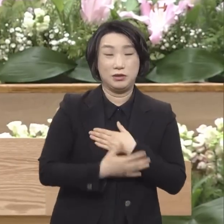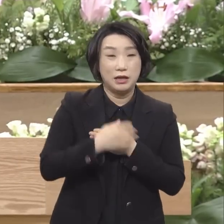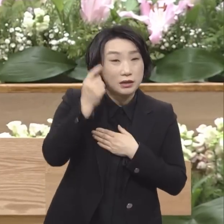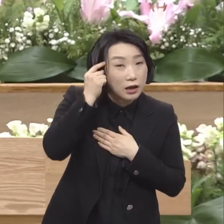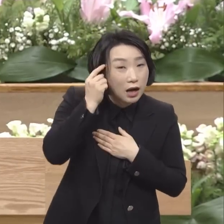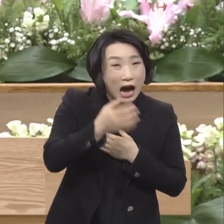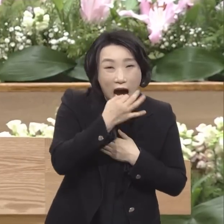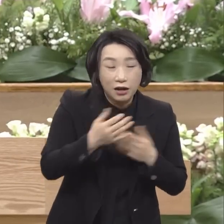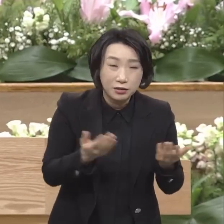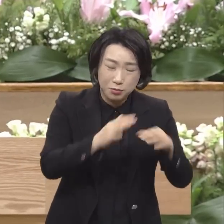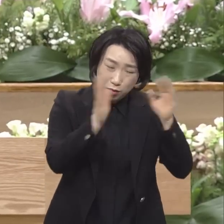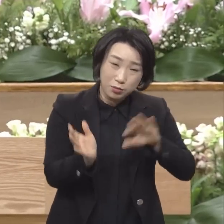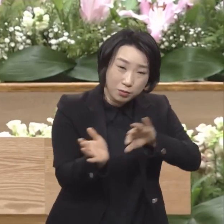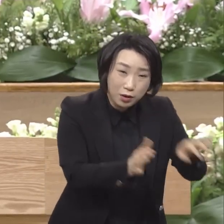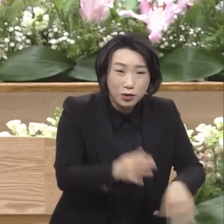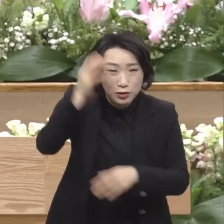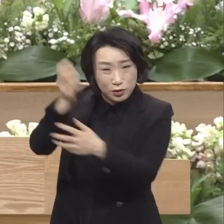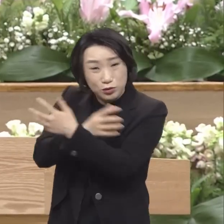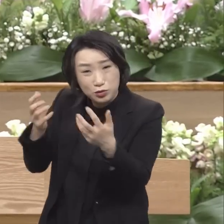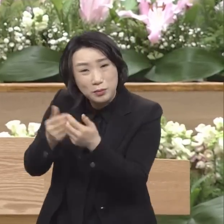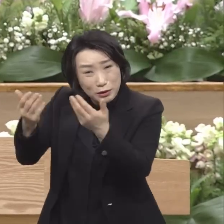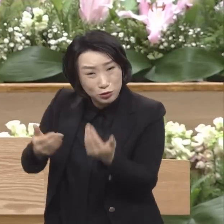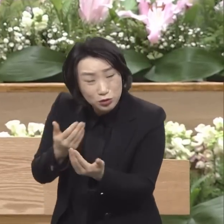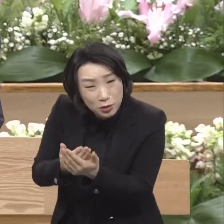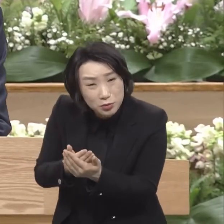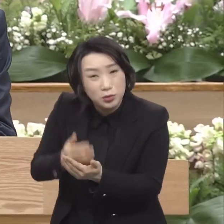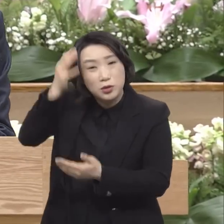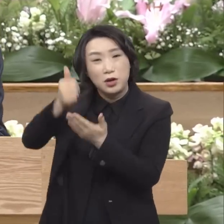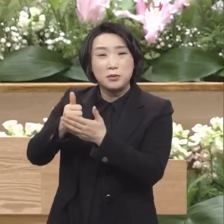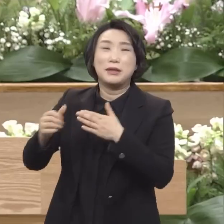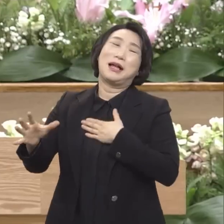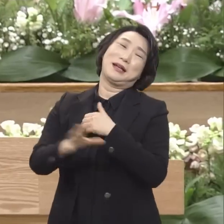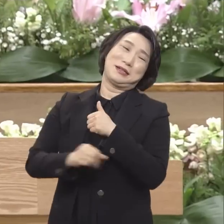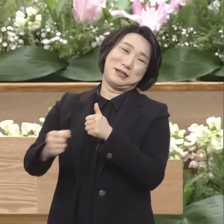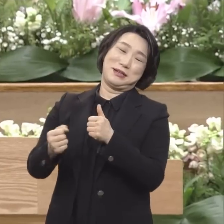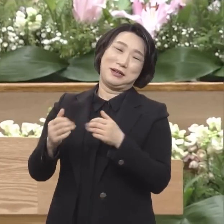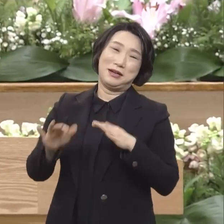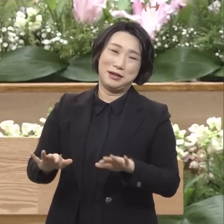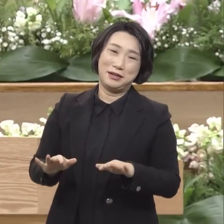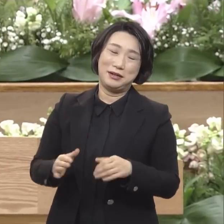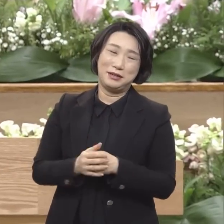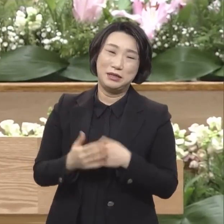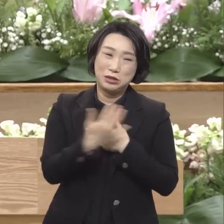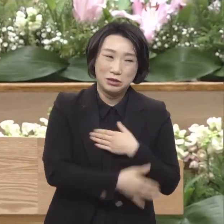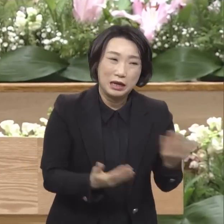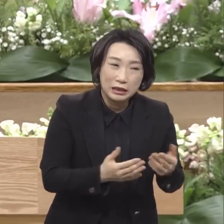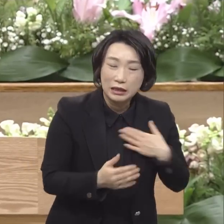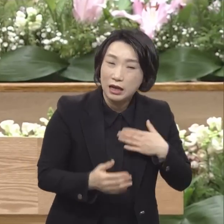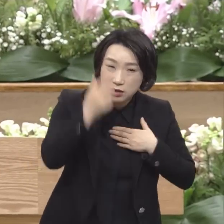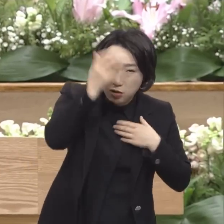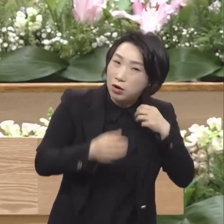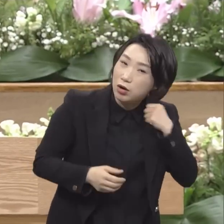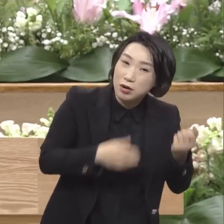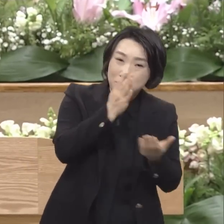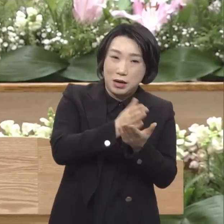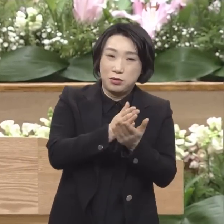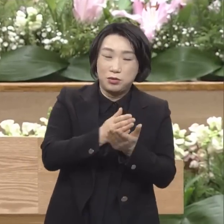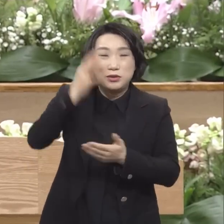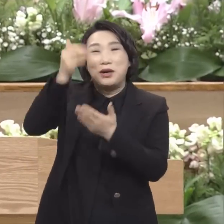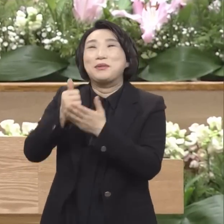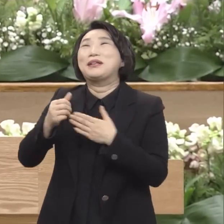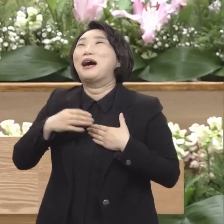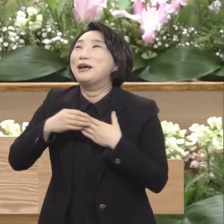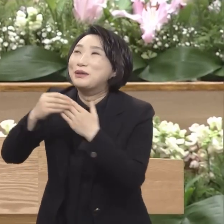생각과 소욕을 버리고 성령이 충만해서 성령으로 장악당하여 감히 육신이 내 영혼을 관리하지 못하고